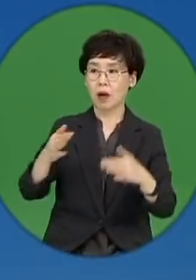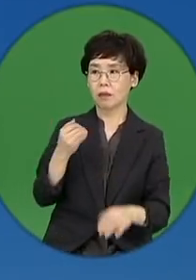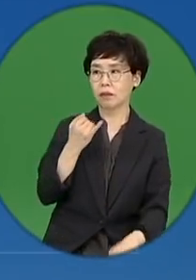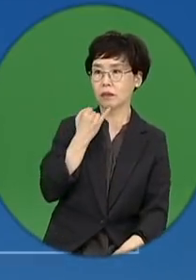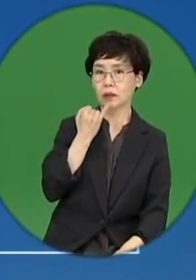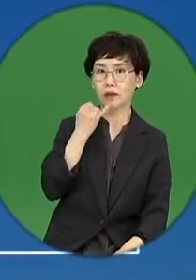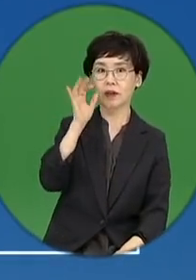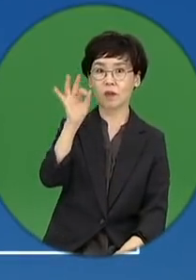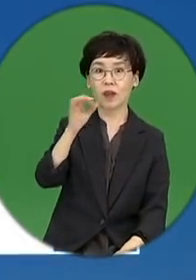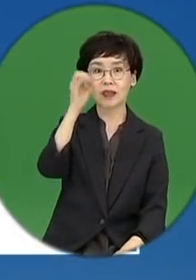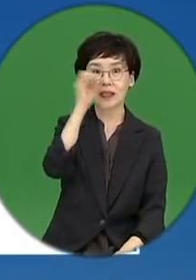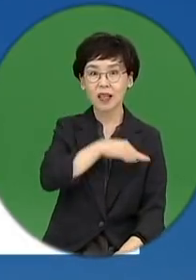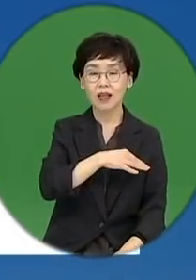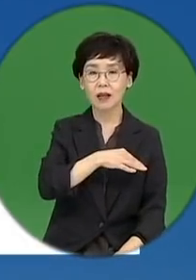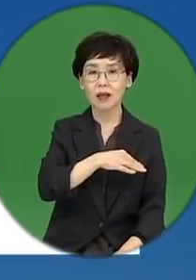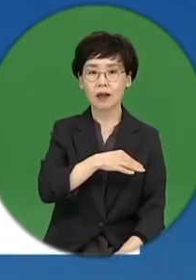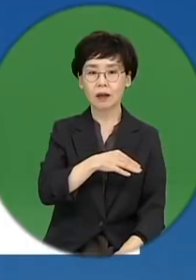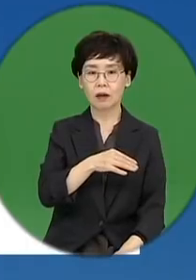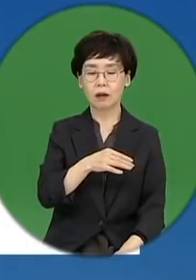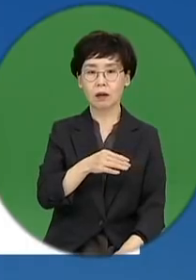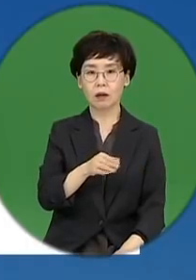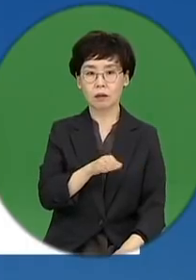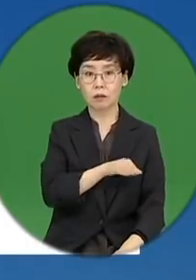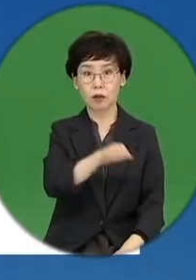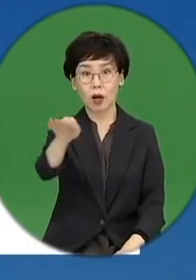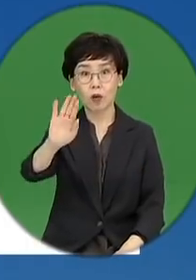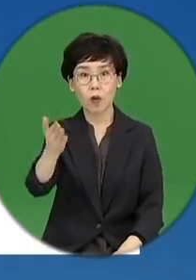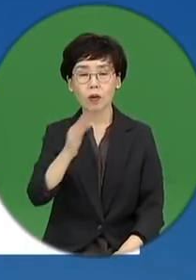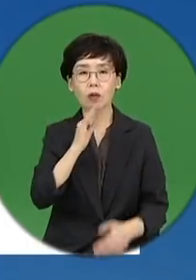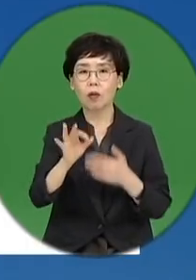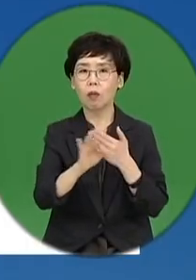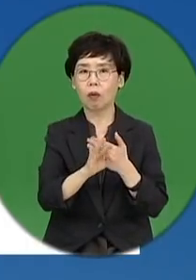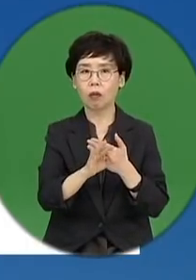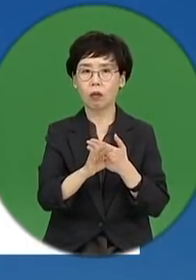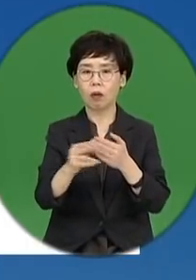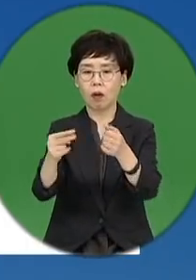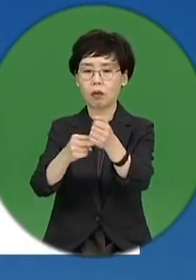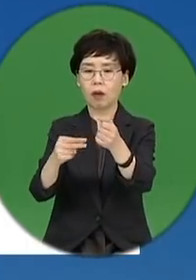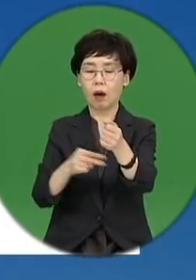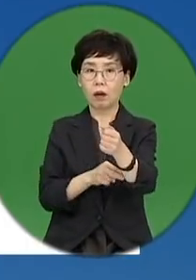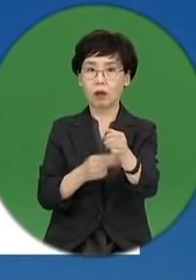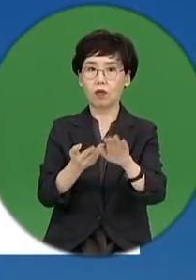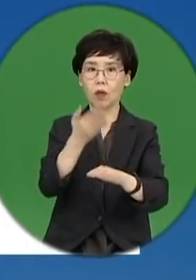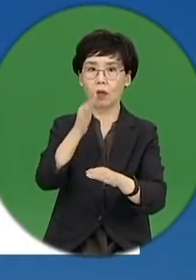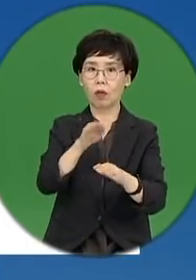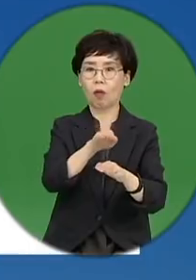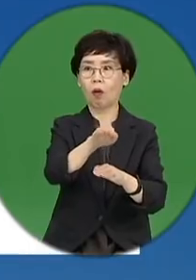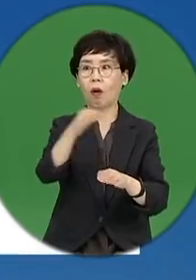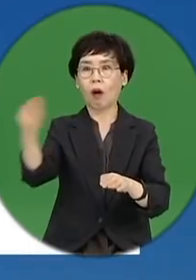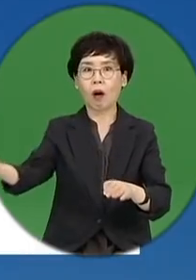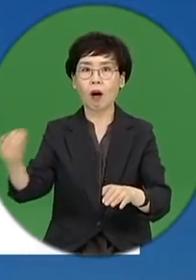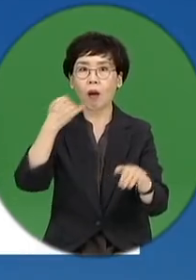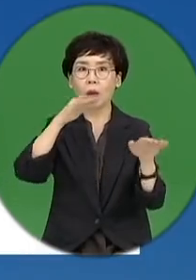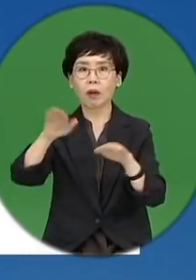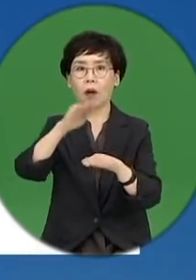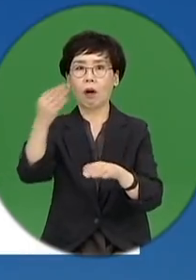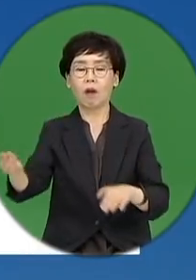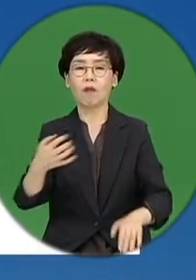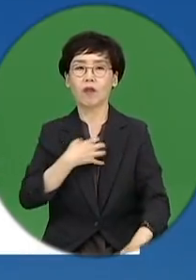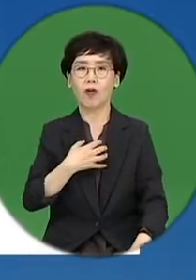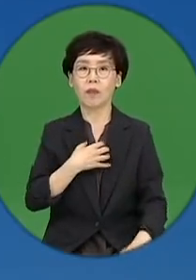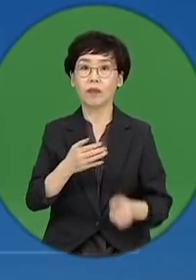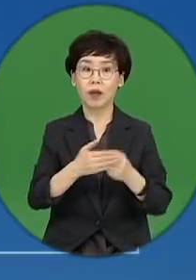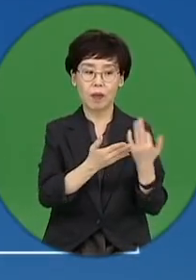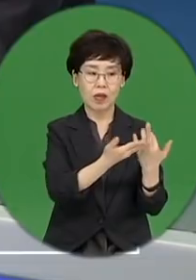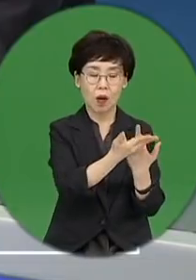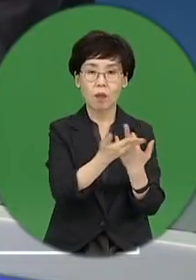같으니까 바람 달리게 했다가는 언제 어디서 바다 위로 떨어질지 모르겠습니다. 예, 꼭. 예. 섬과 섬 사이를 잇는